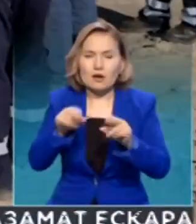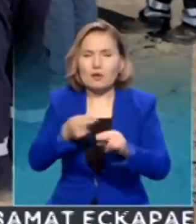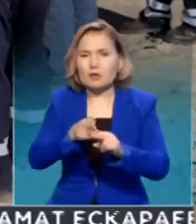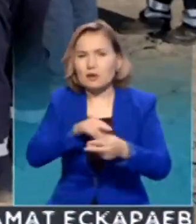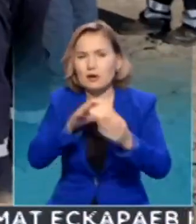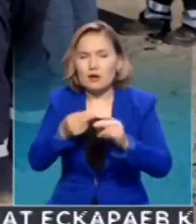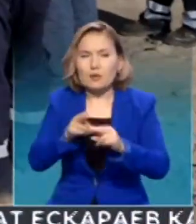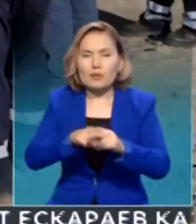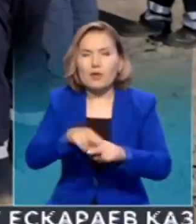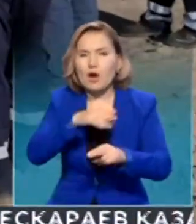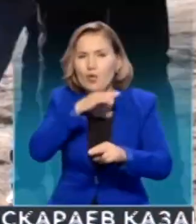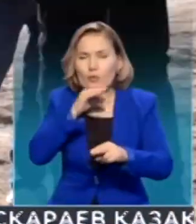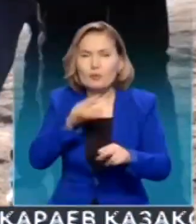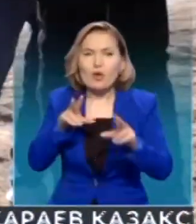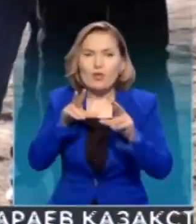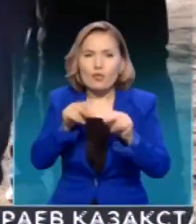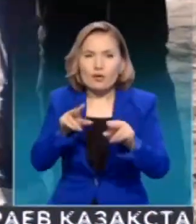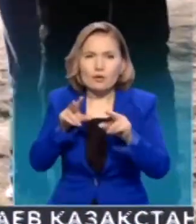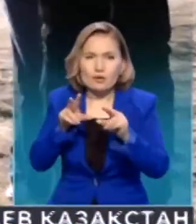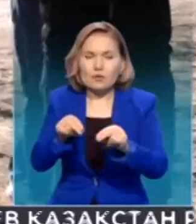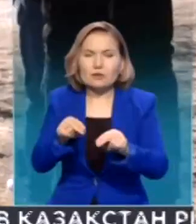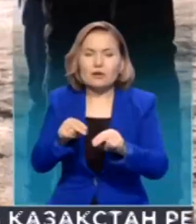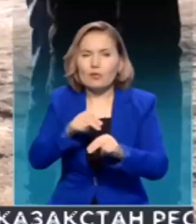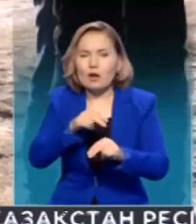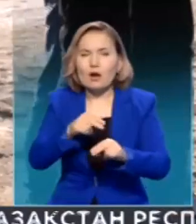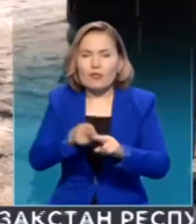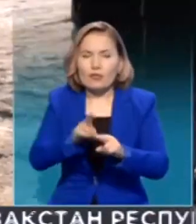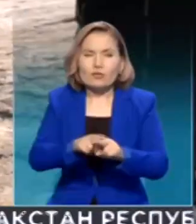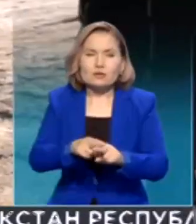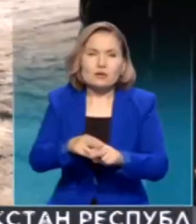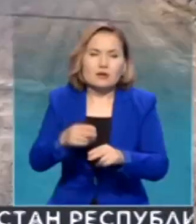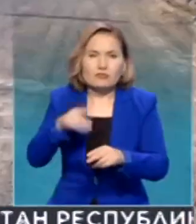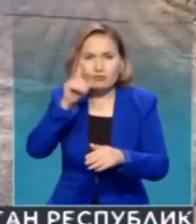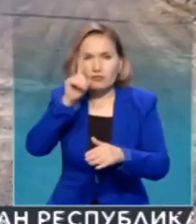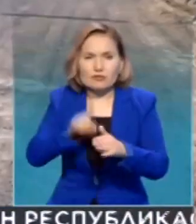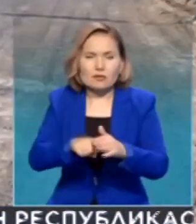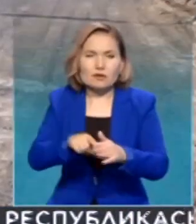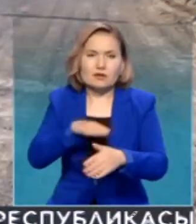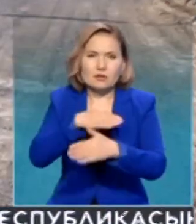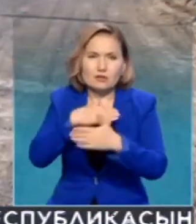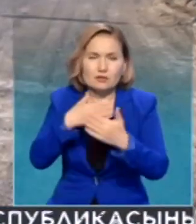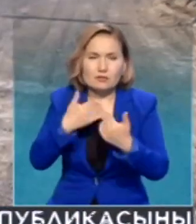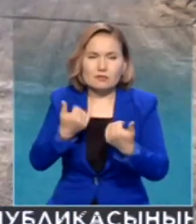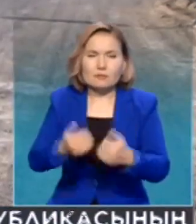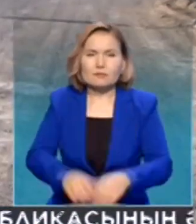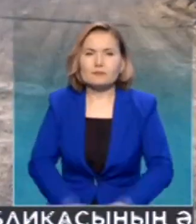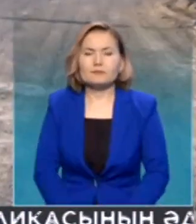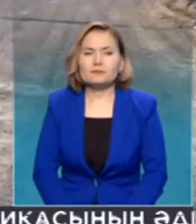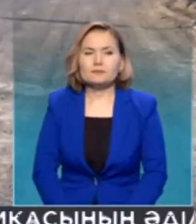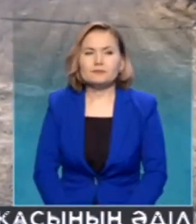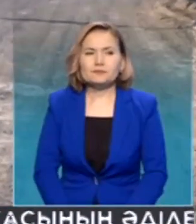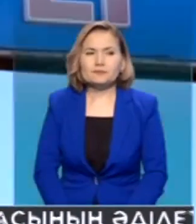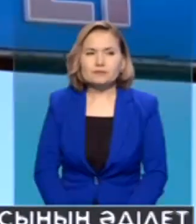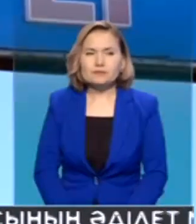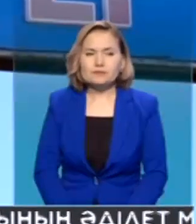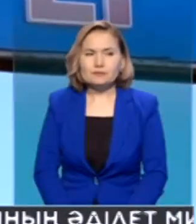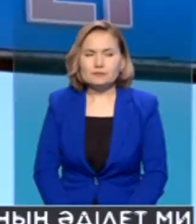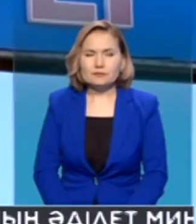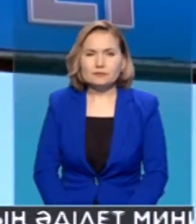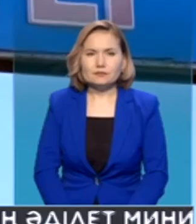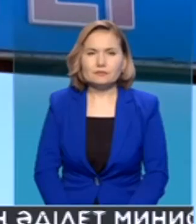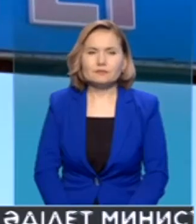Бірақ осыған дейін талай уәдені естіп келген қопалықтар кезектіре талданып қалмасақ болғаны дейді. Ержан Жақып, Серік